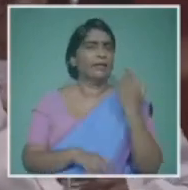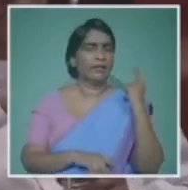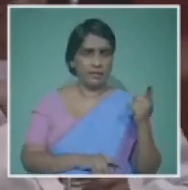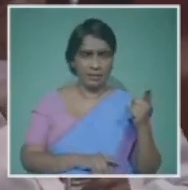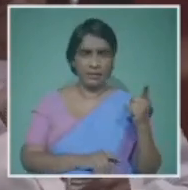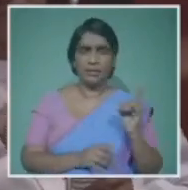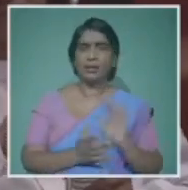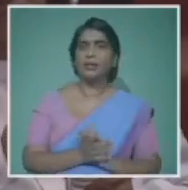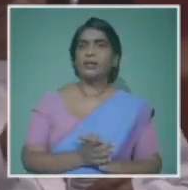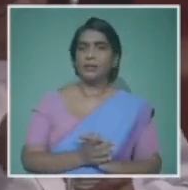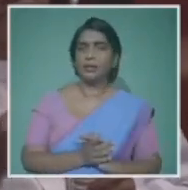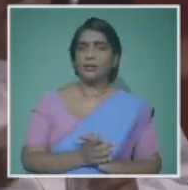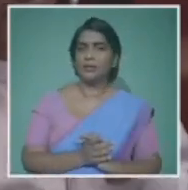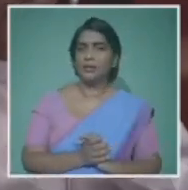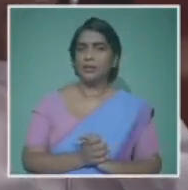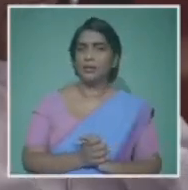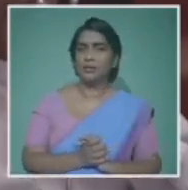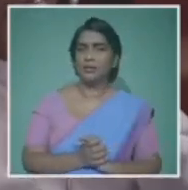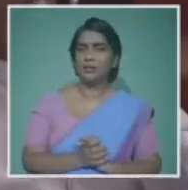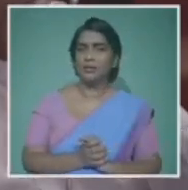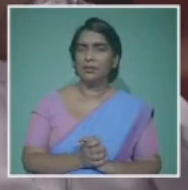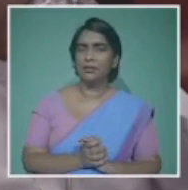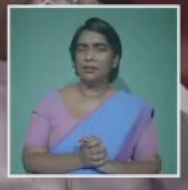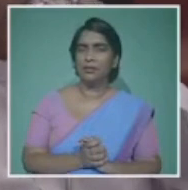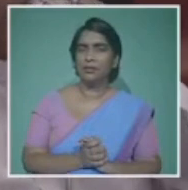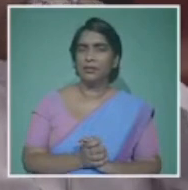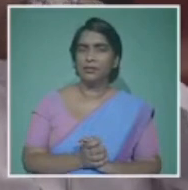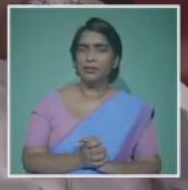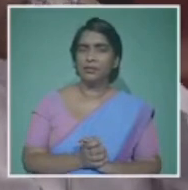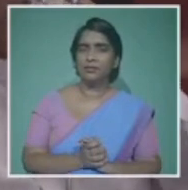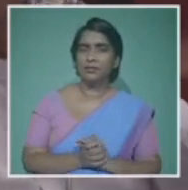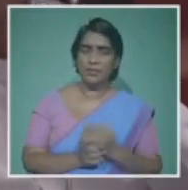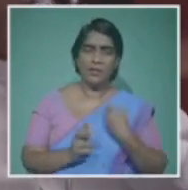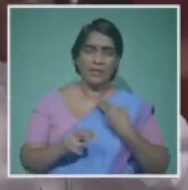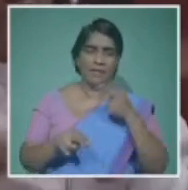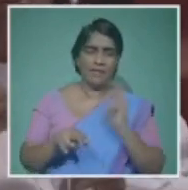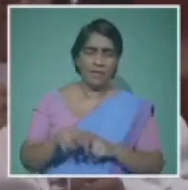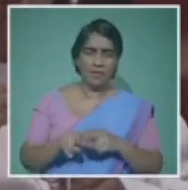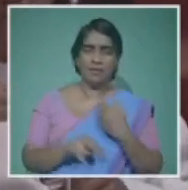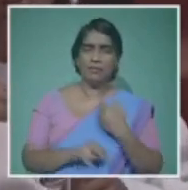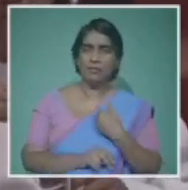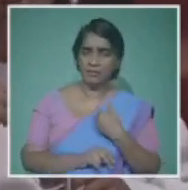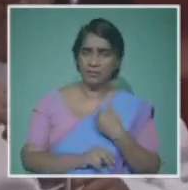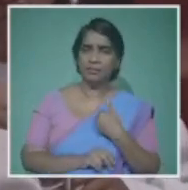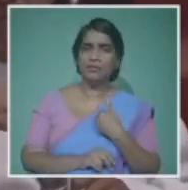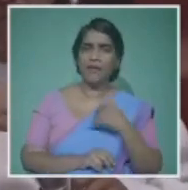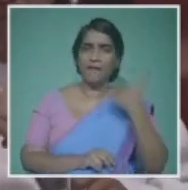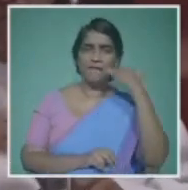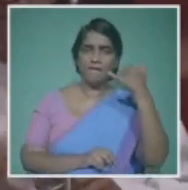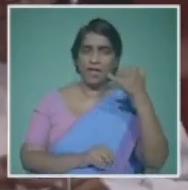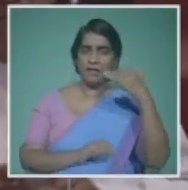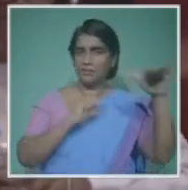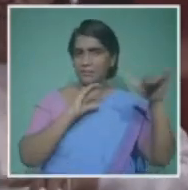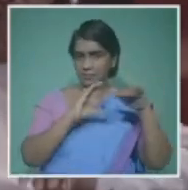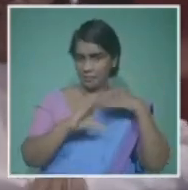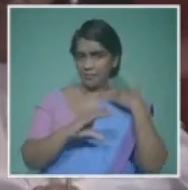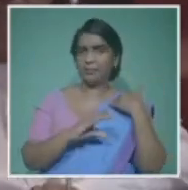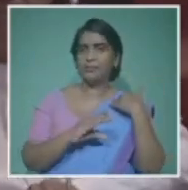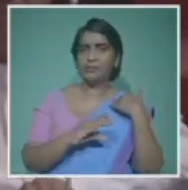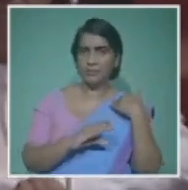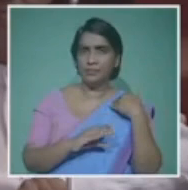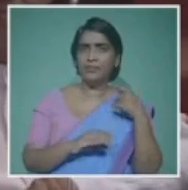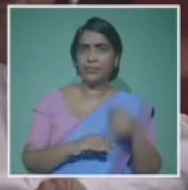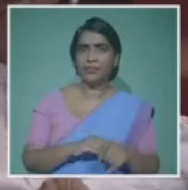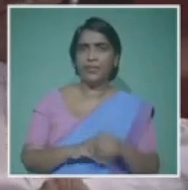දැන් බලන්න මට අද උදේම නුවර මගේ හිතවතෙක් මට WhatsApp එකක් එව්වා මම මේ බල මේ